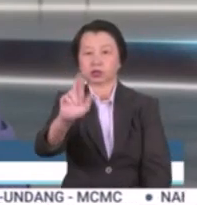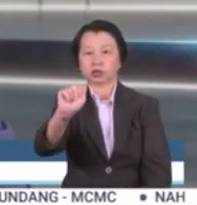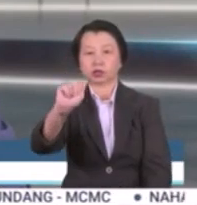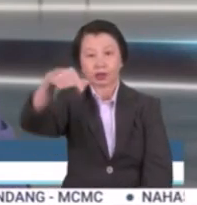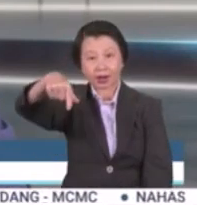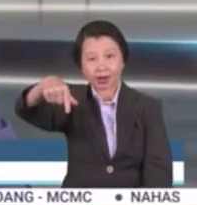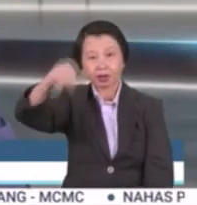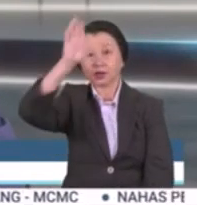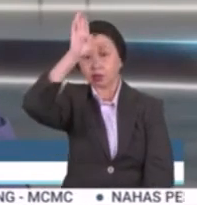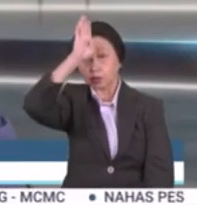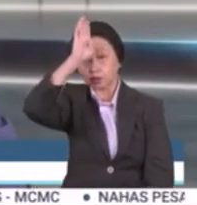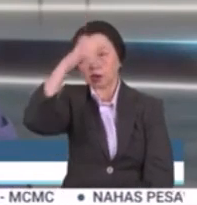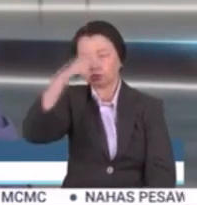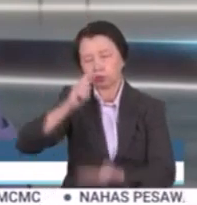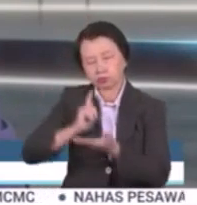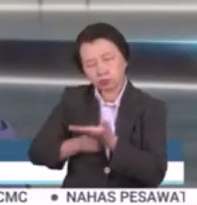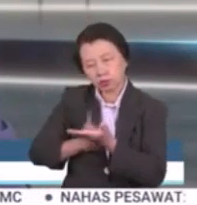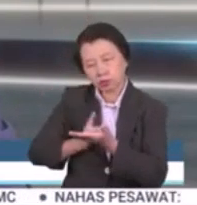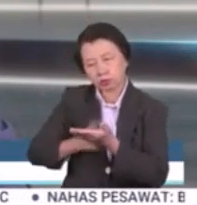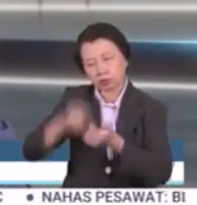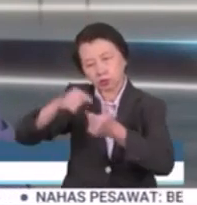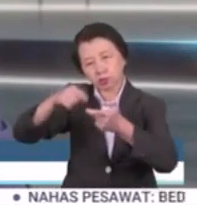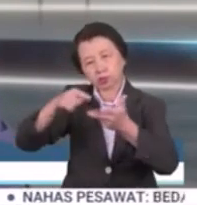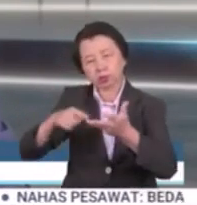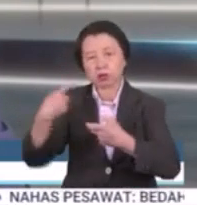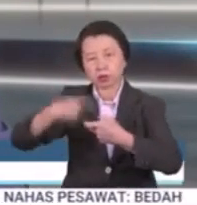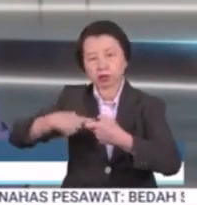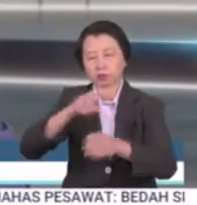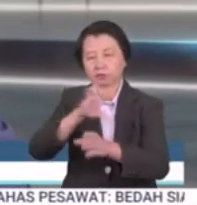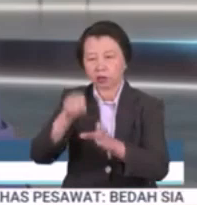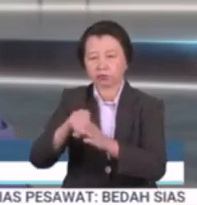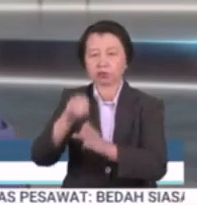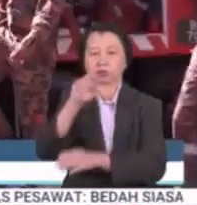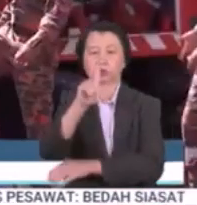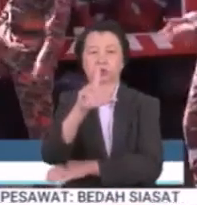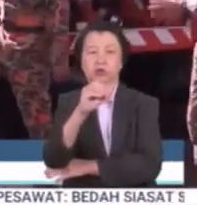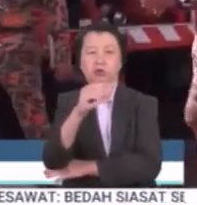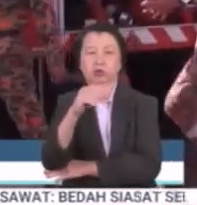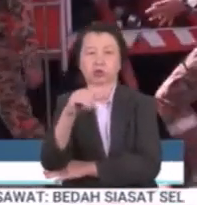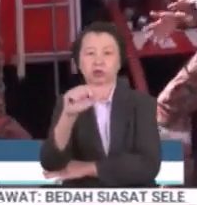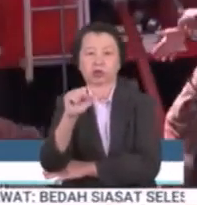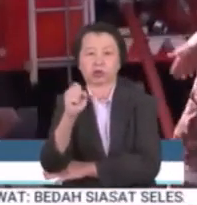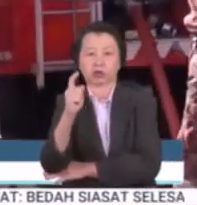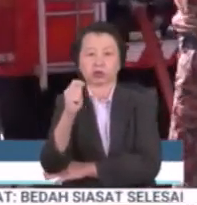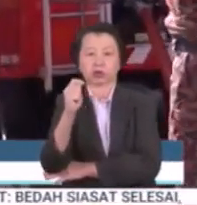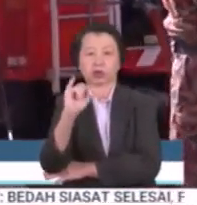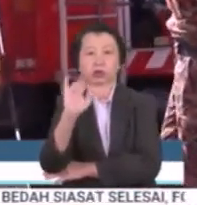bagi membincangkan beberapa aspek berkaitan termasuk logistik.